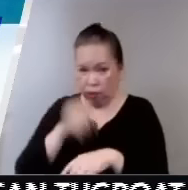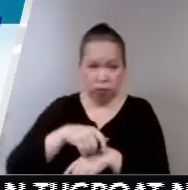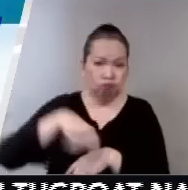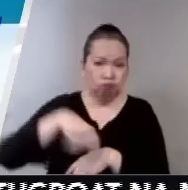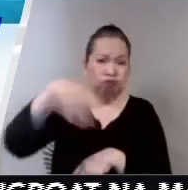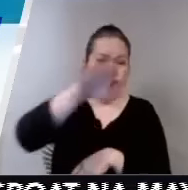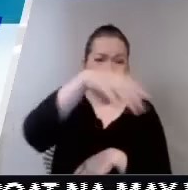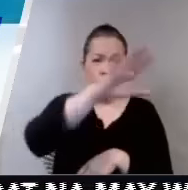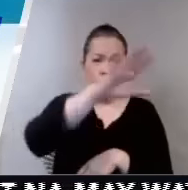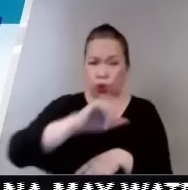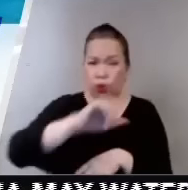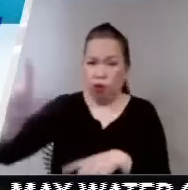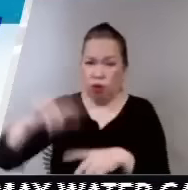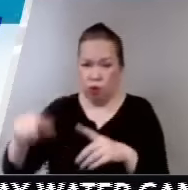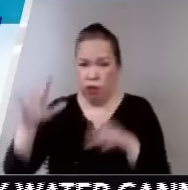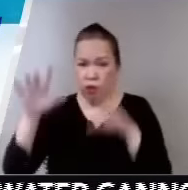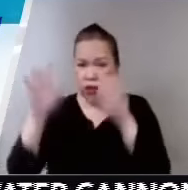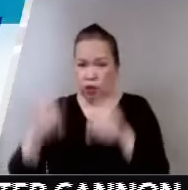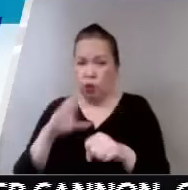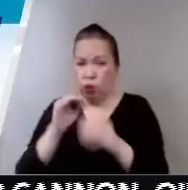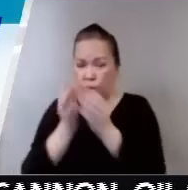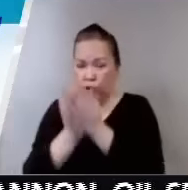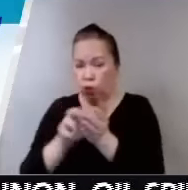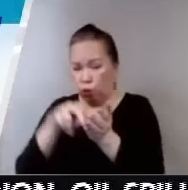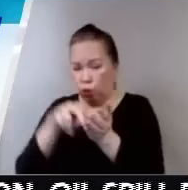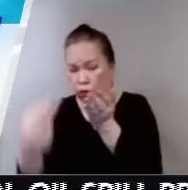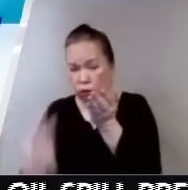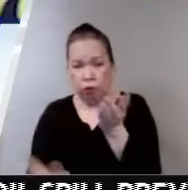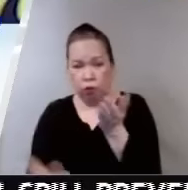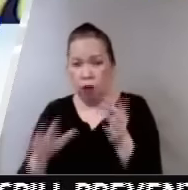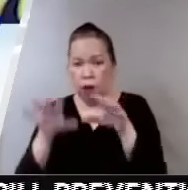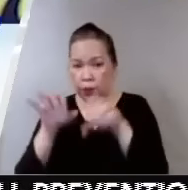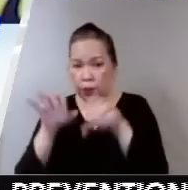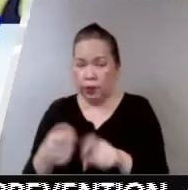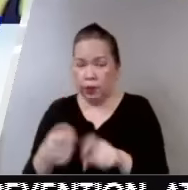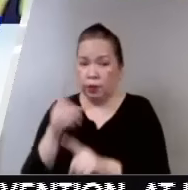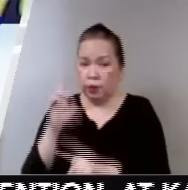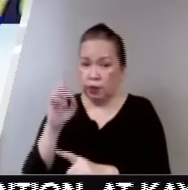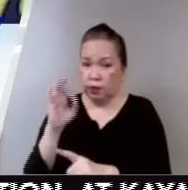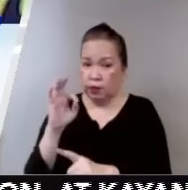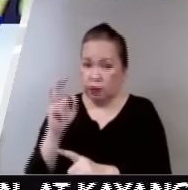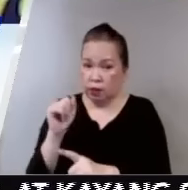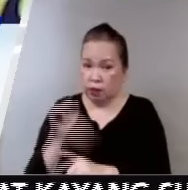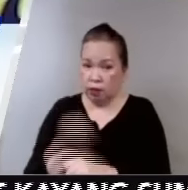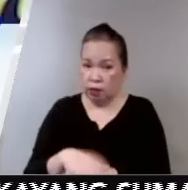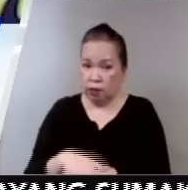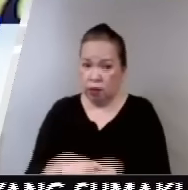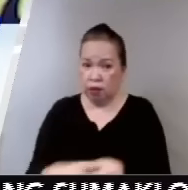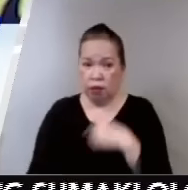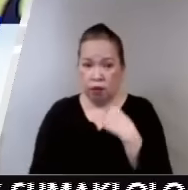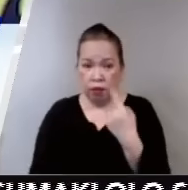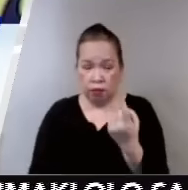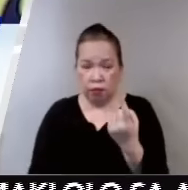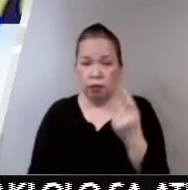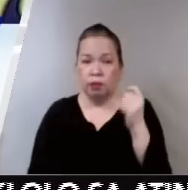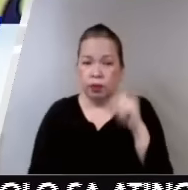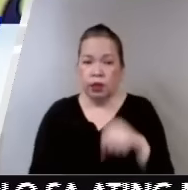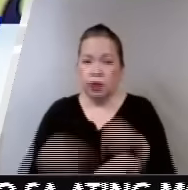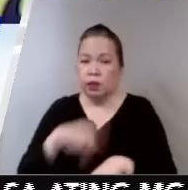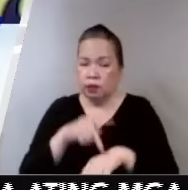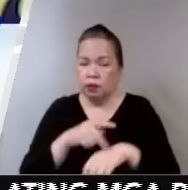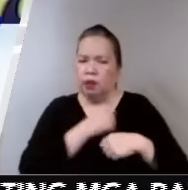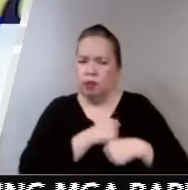nilang hulihin ang mga nagre-research ng walang permit mula sa DFA? Technically, ang Philippine Coast Guard has the mandate to do